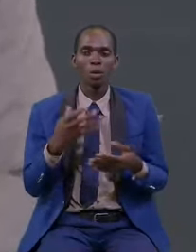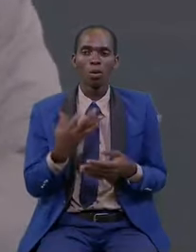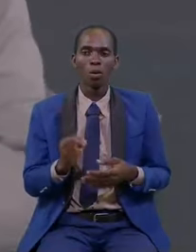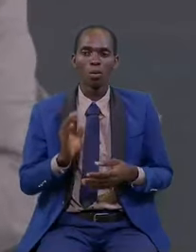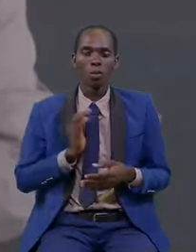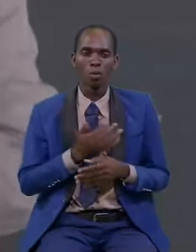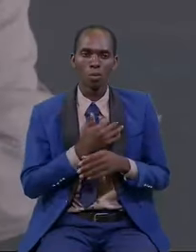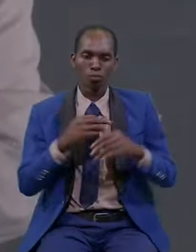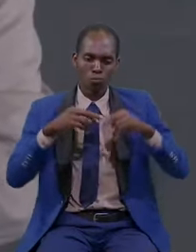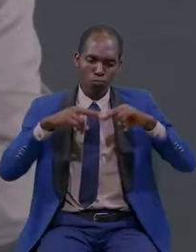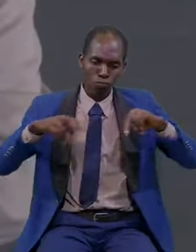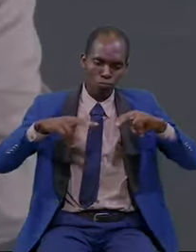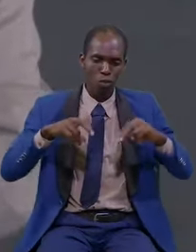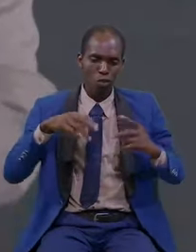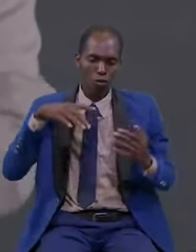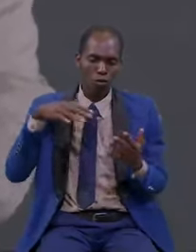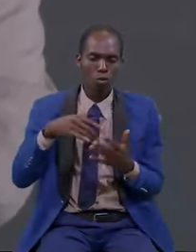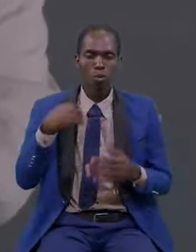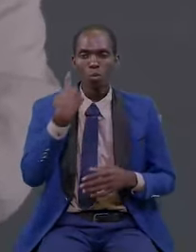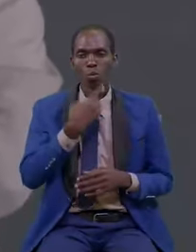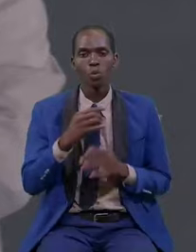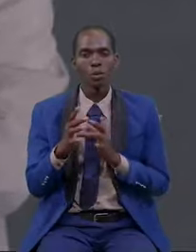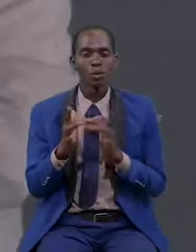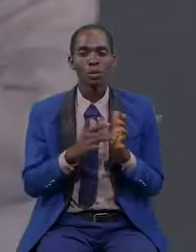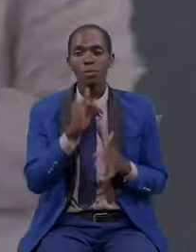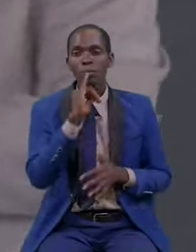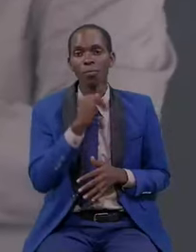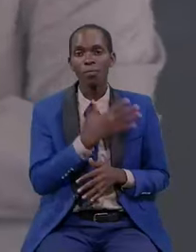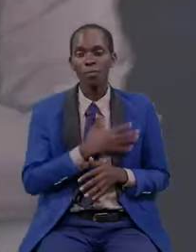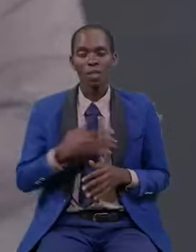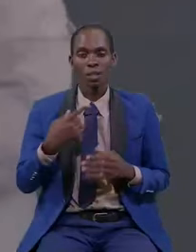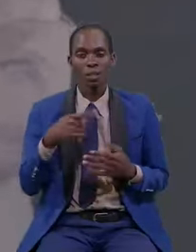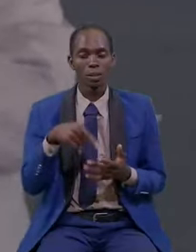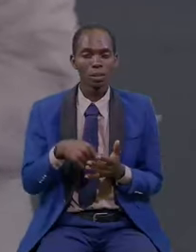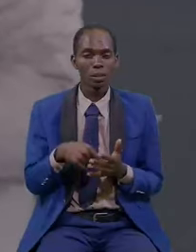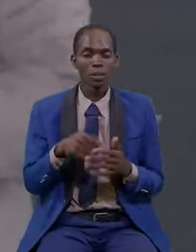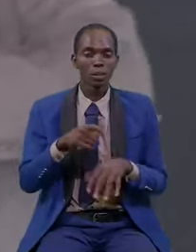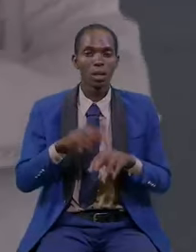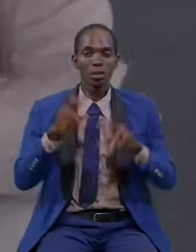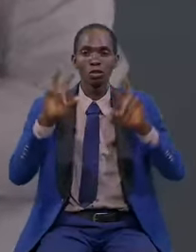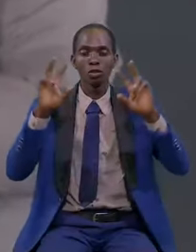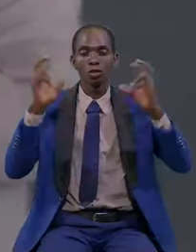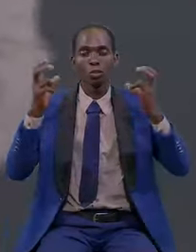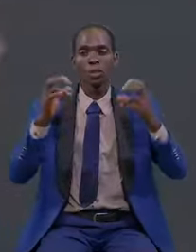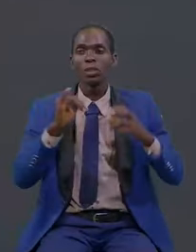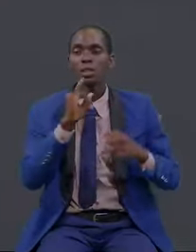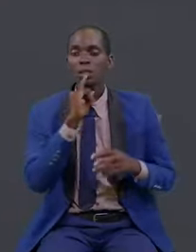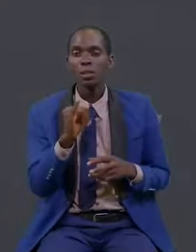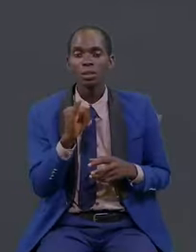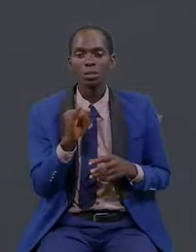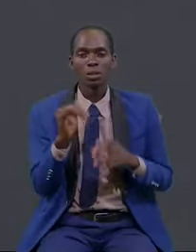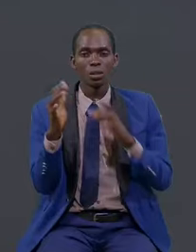partie de notre considération de la personne de Jésus. Et le titre est «